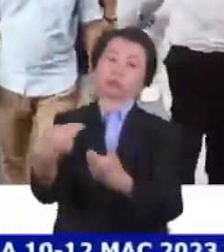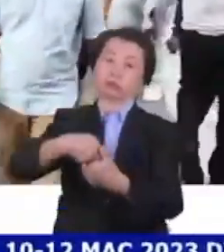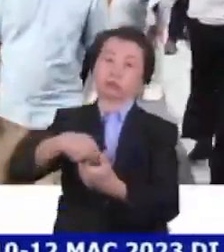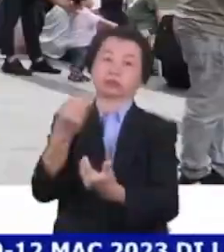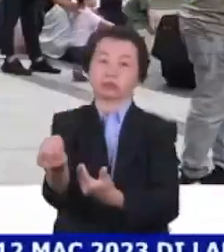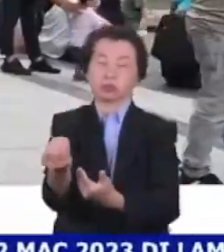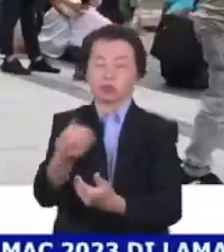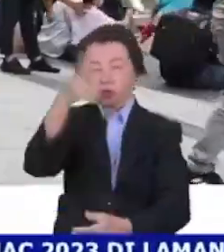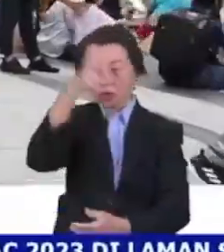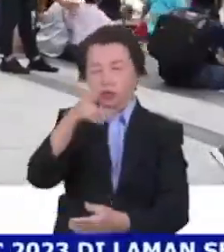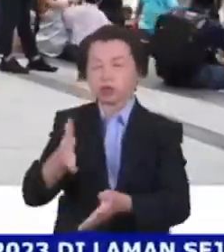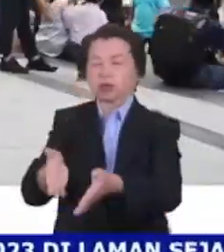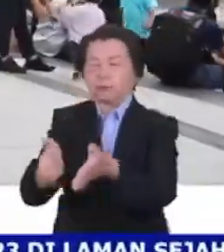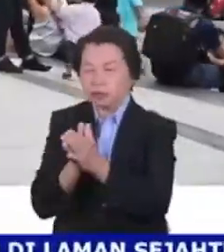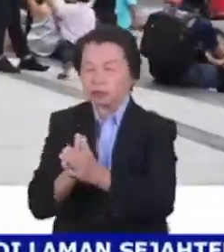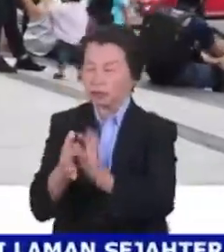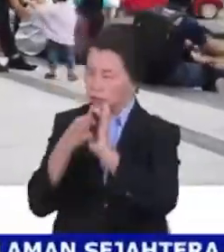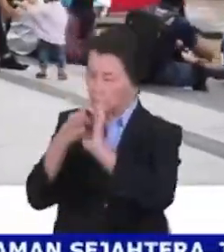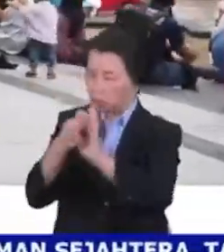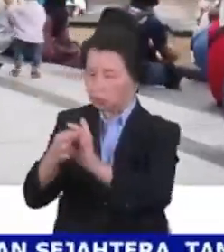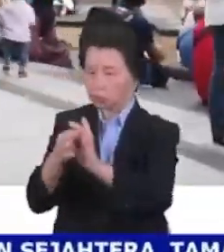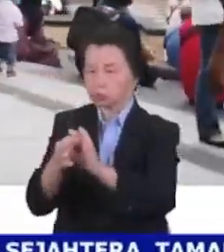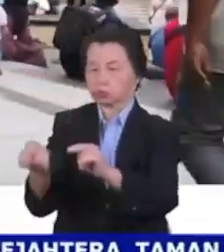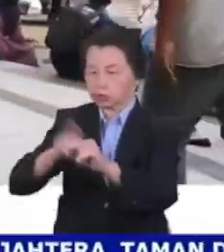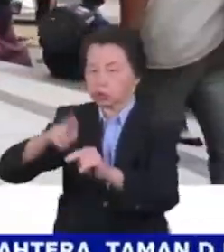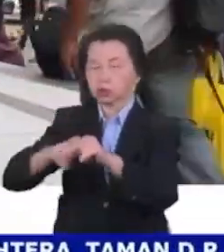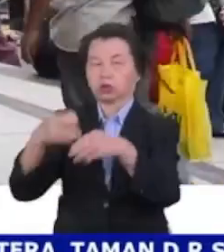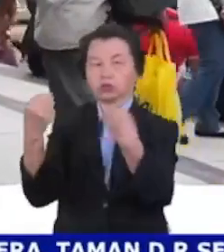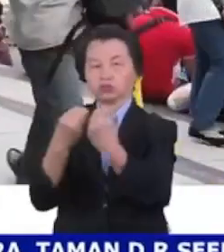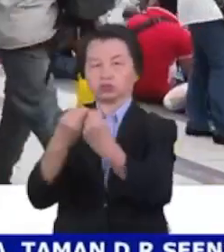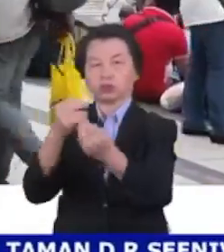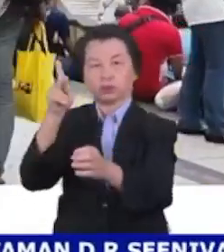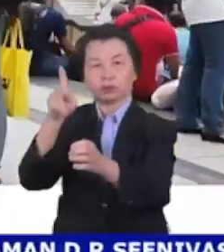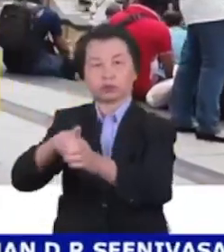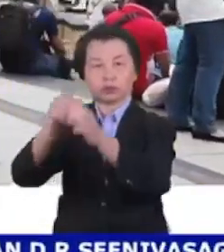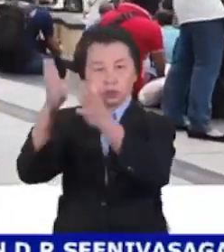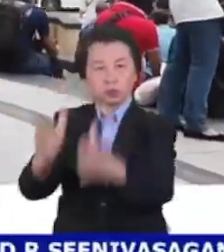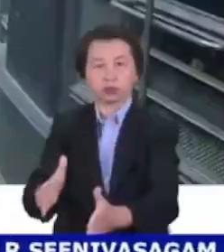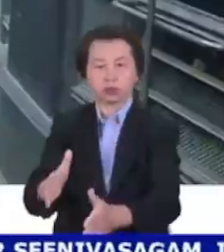negeri tersebut diminta bekerjasama untuk meningkatkan jumlah peserta.